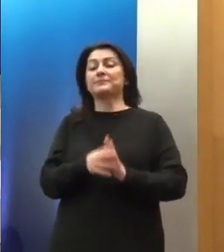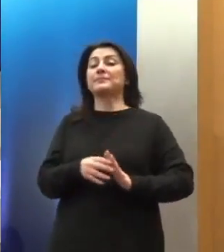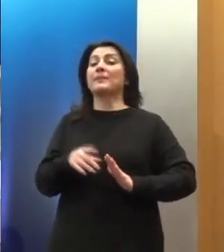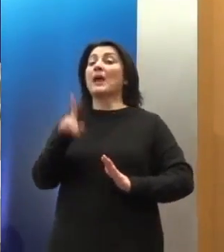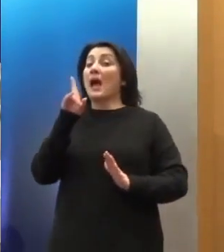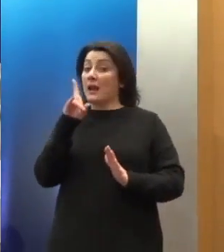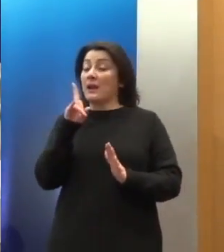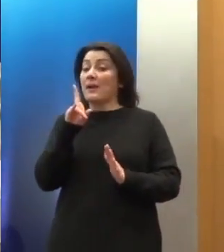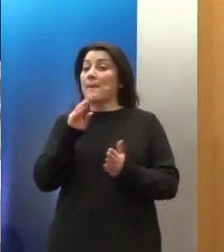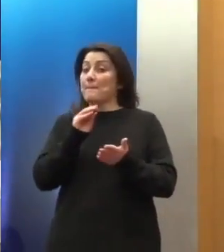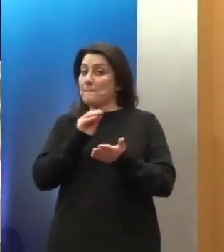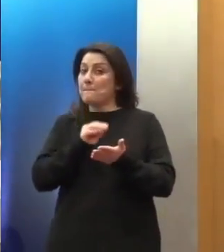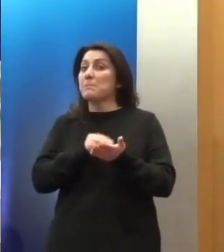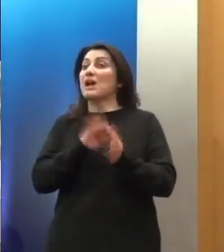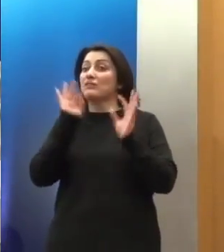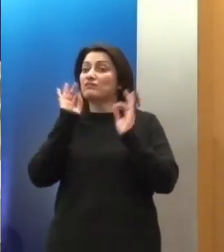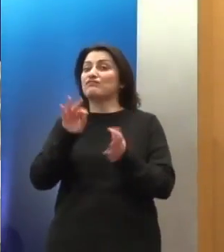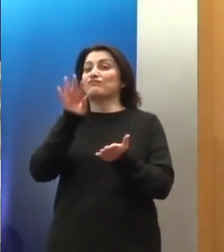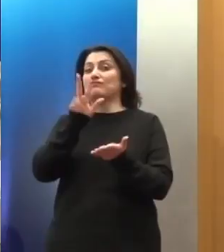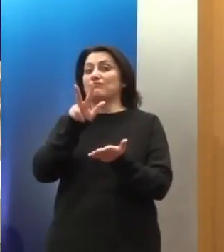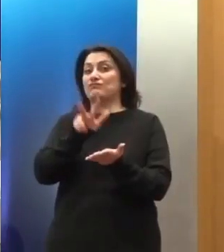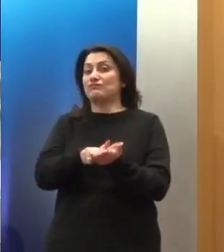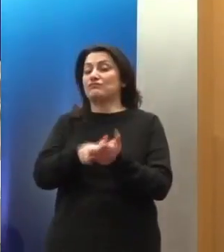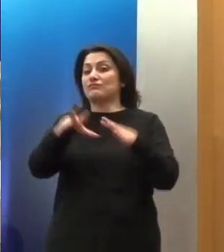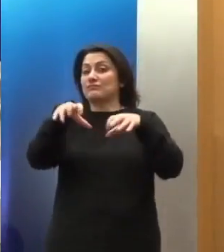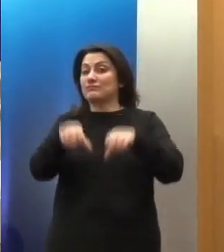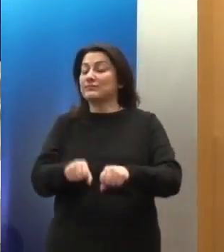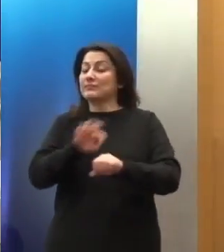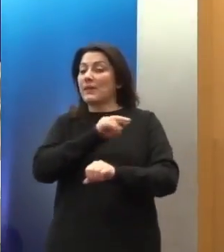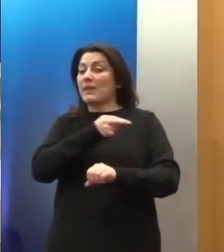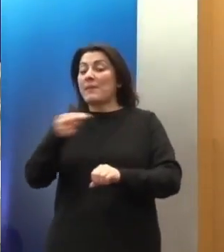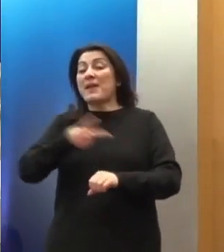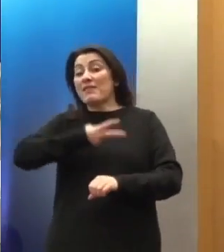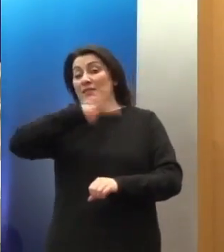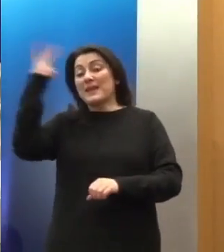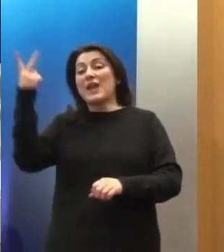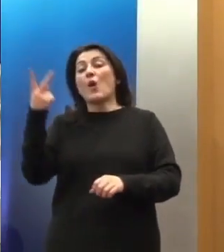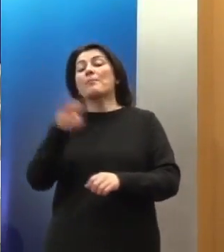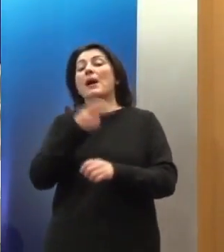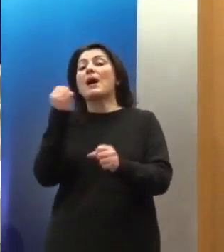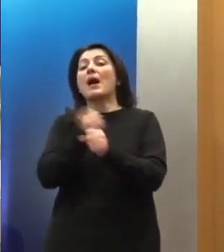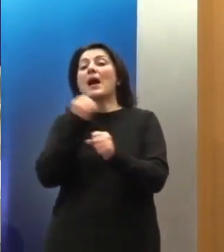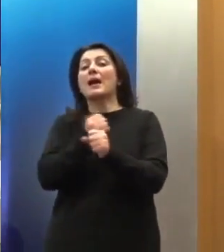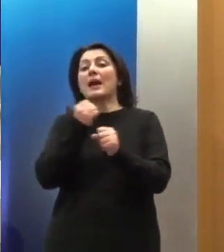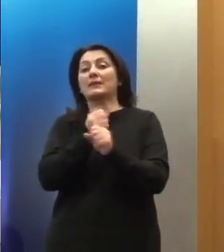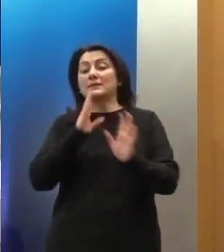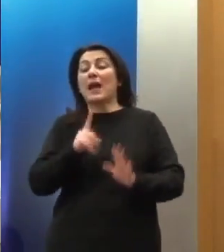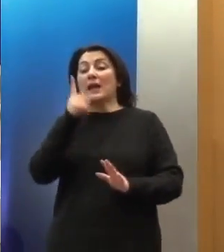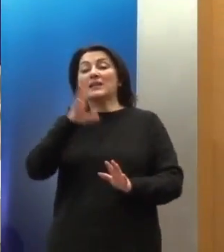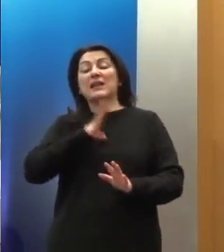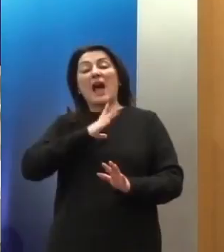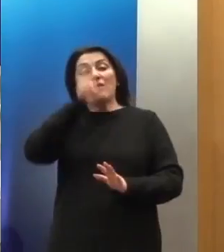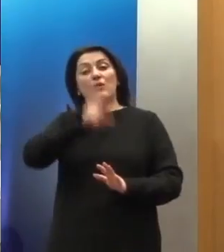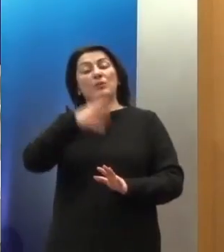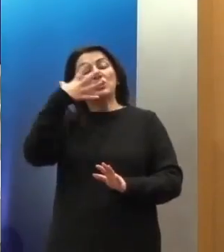αλλά επίσης κατοχυρώνει το δικαίωμα στην εργασία και το να μπορεί κανείς να κερδίζει τον επιούσιο, με λίγα